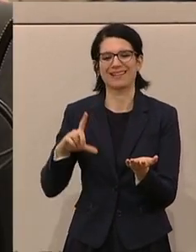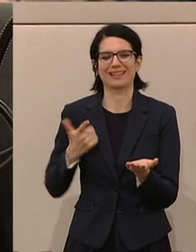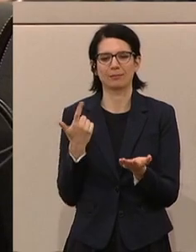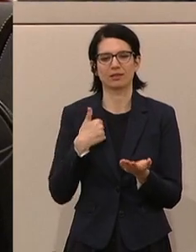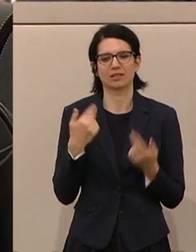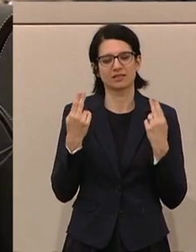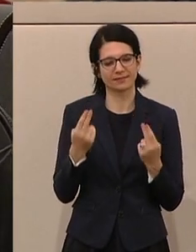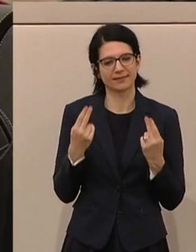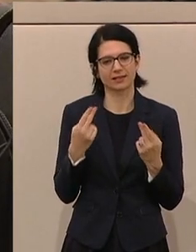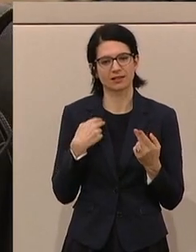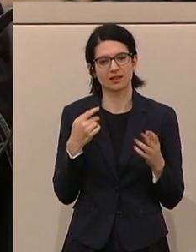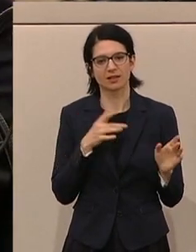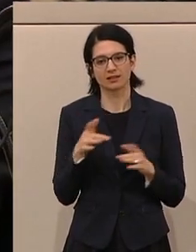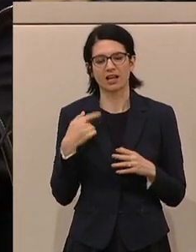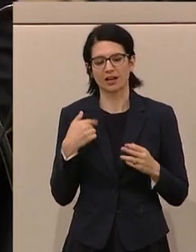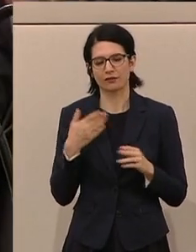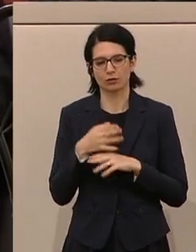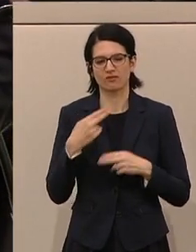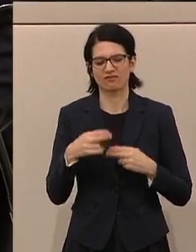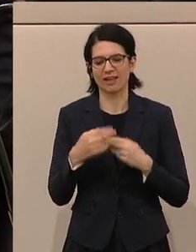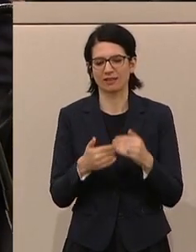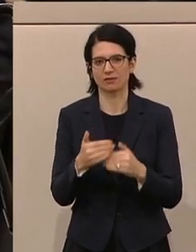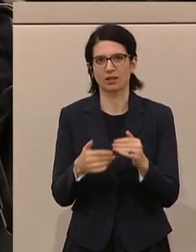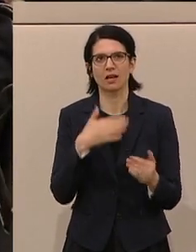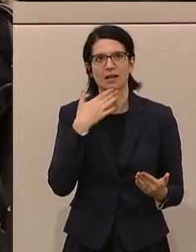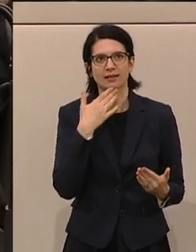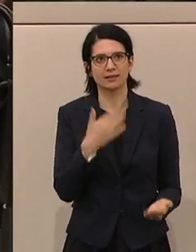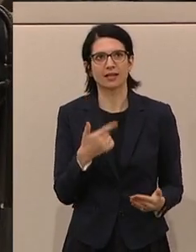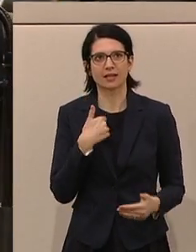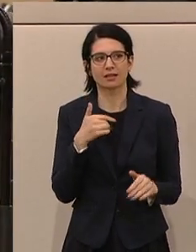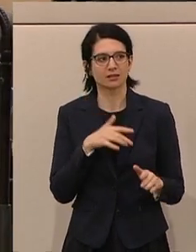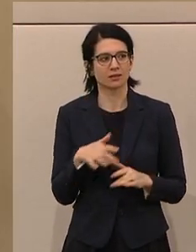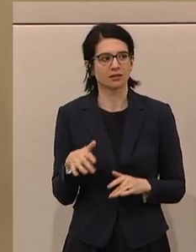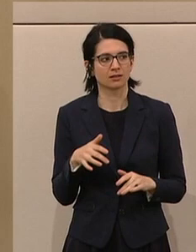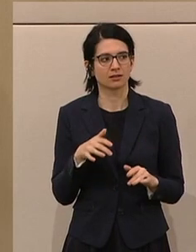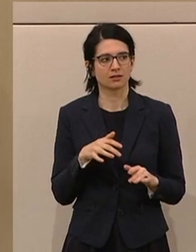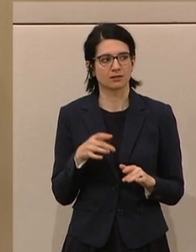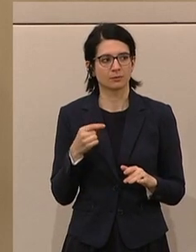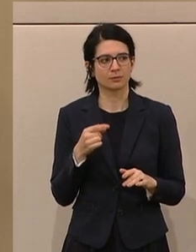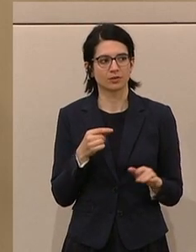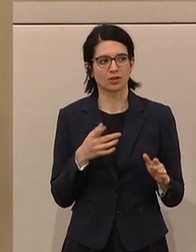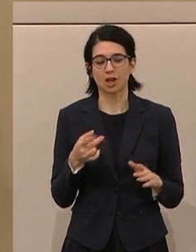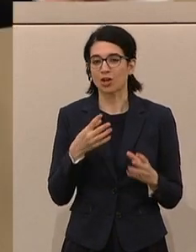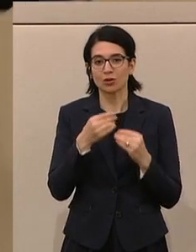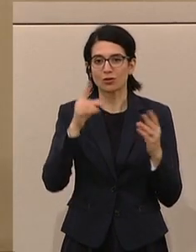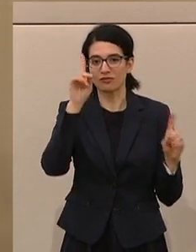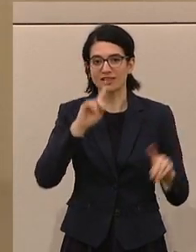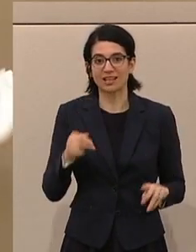ist wichtig, eine Weiterentwicklung. In diesem Sinn sage ich danke. Ich hätte mich fast aufgeregt, wenn es um die Viecher